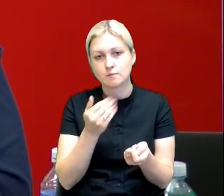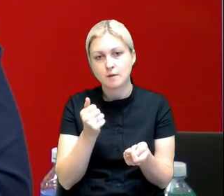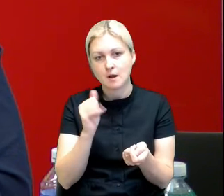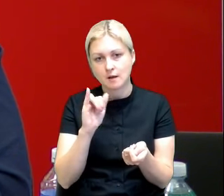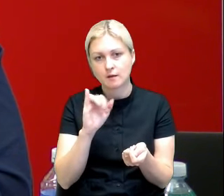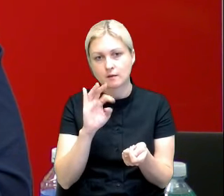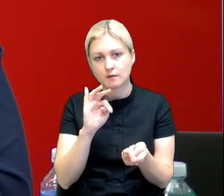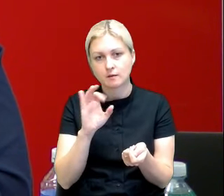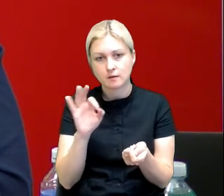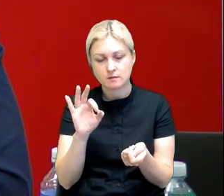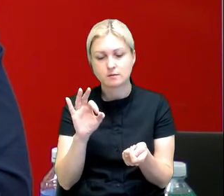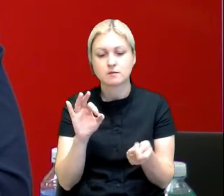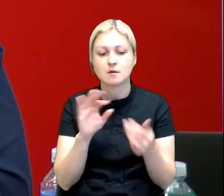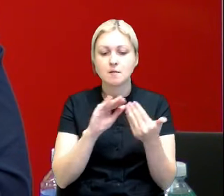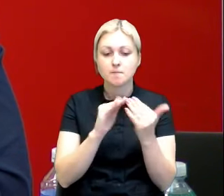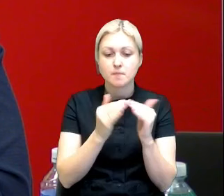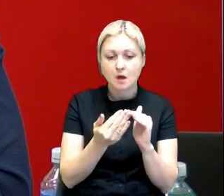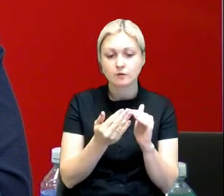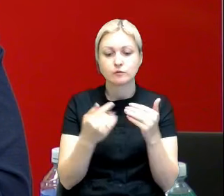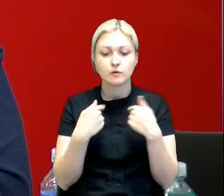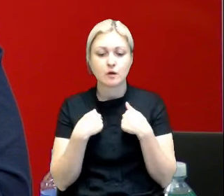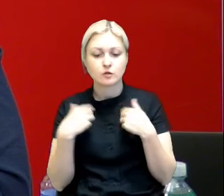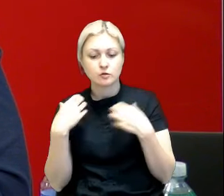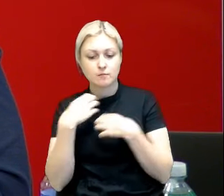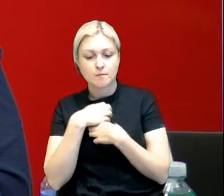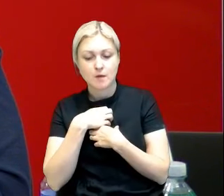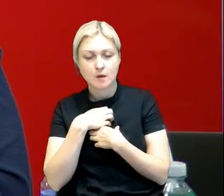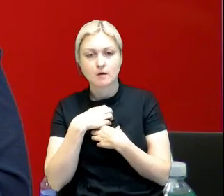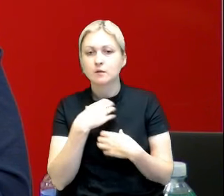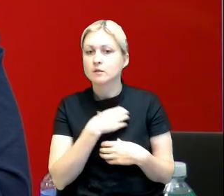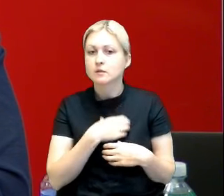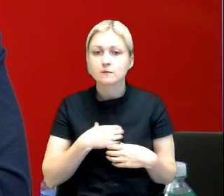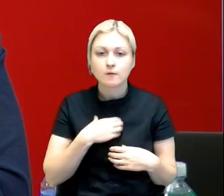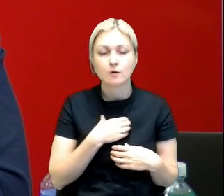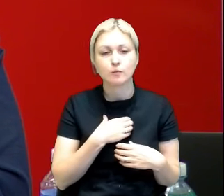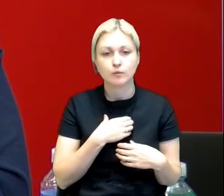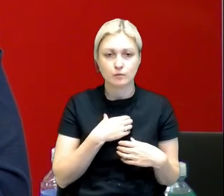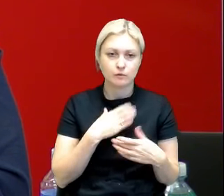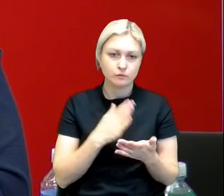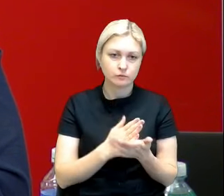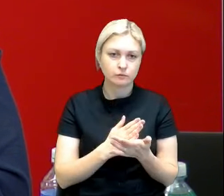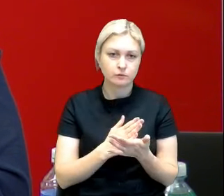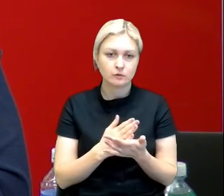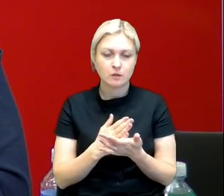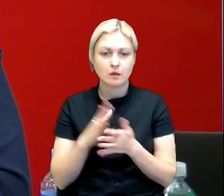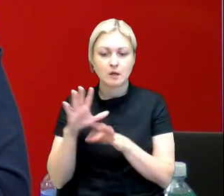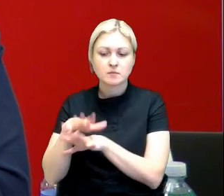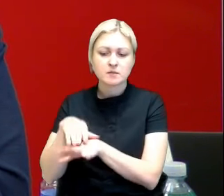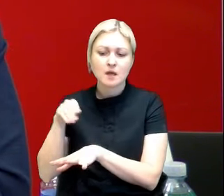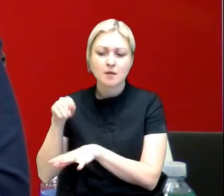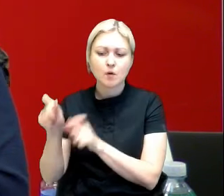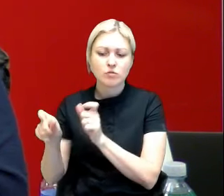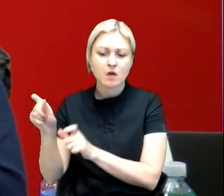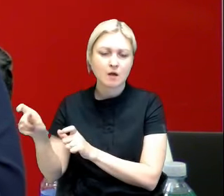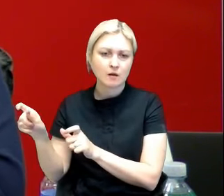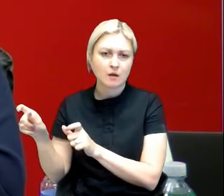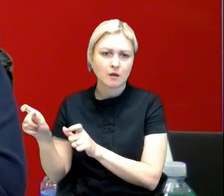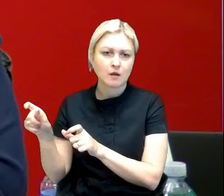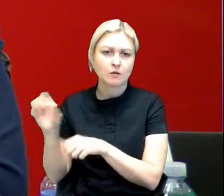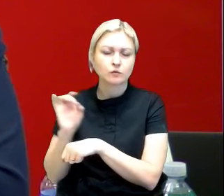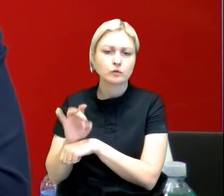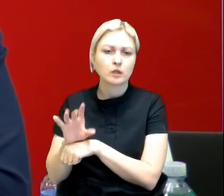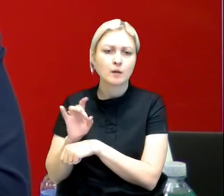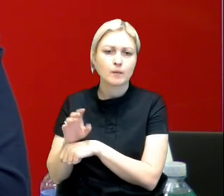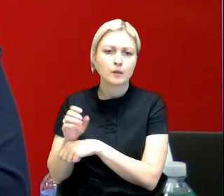man kaip merui yra ypatingai svarbu nesutinku visiškai su kai kurių seimo narių deleguotų iš klaipėdos reiškia